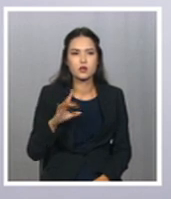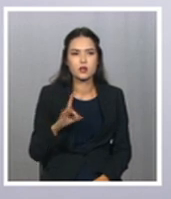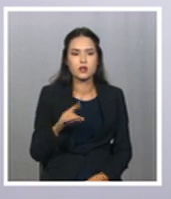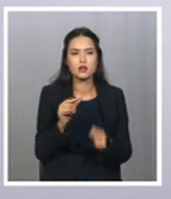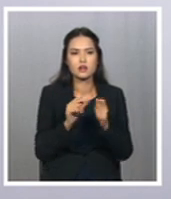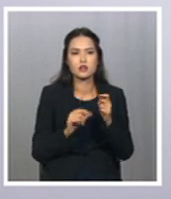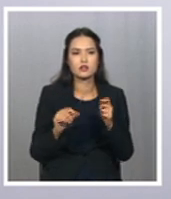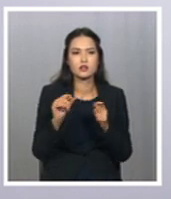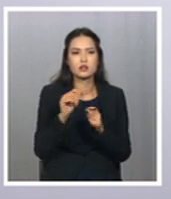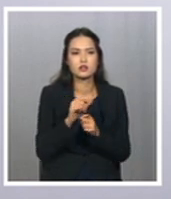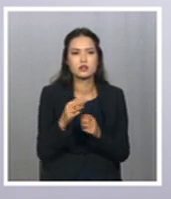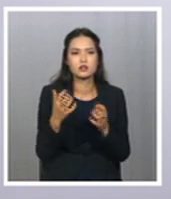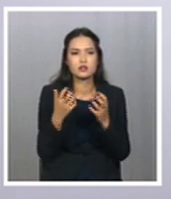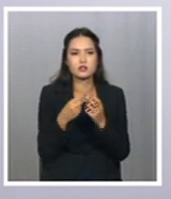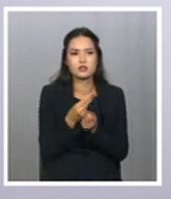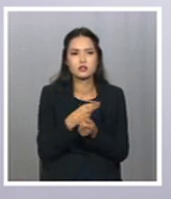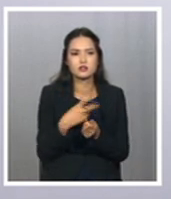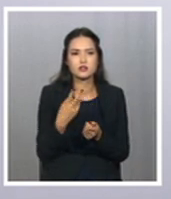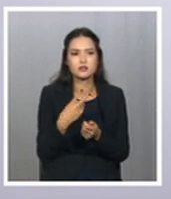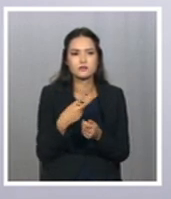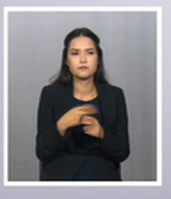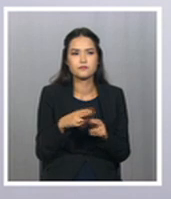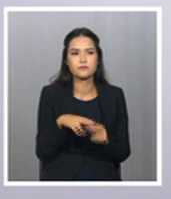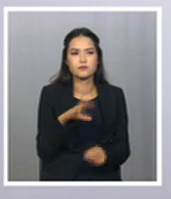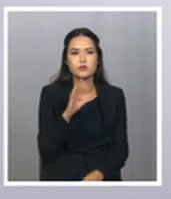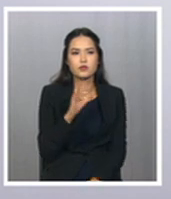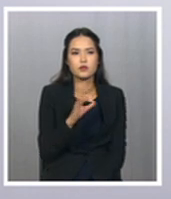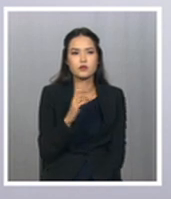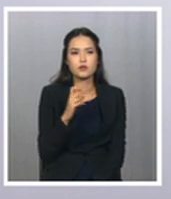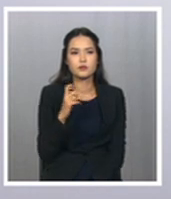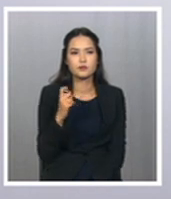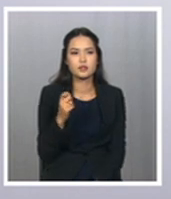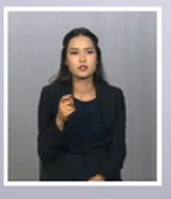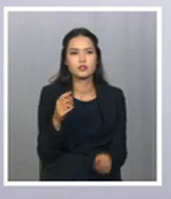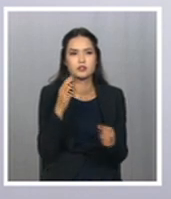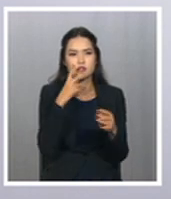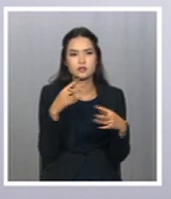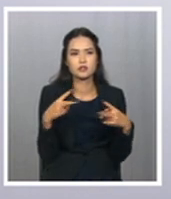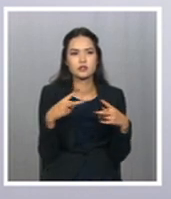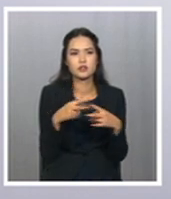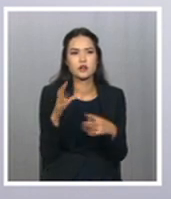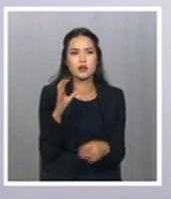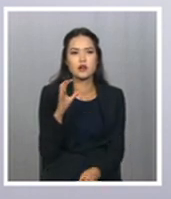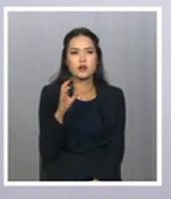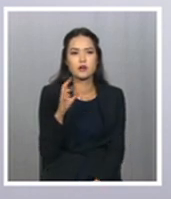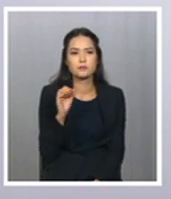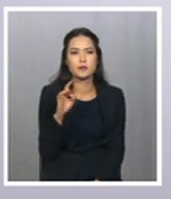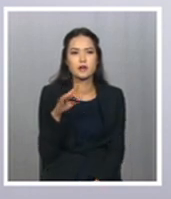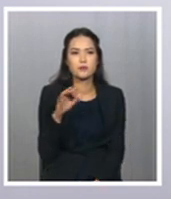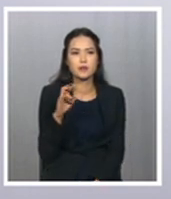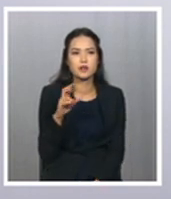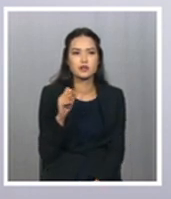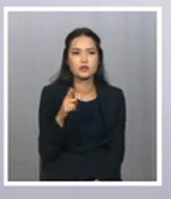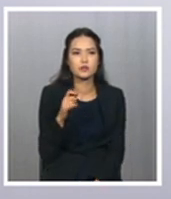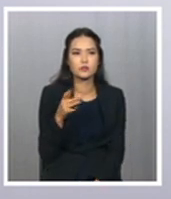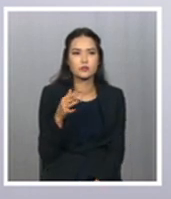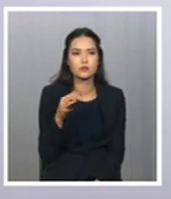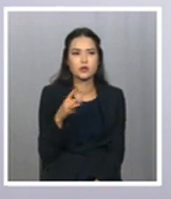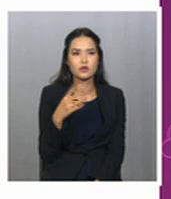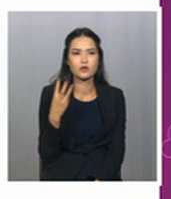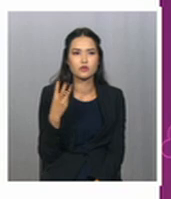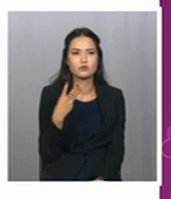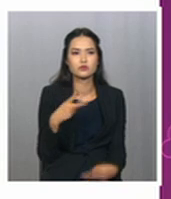кесінді тұрғызамыз, осы мынау OXY-ге перпендикуляр болатын. Оның ұзындығы 3-ке тең болуы